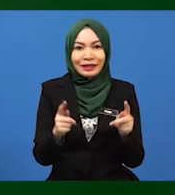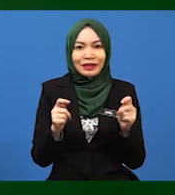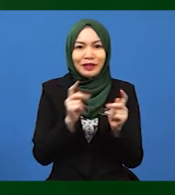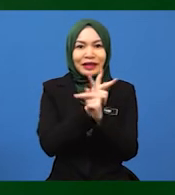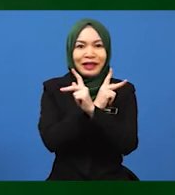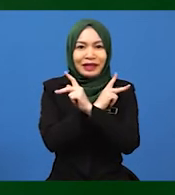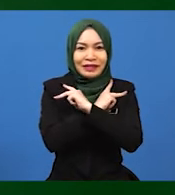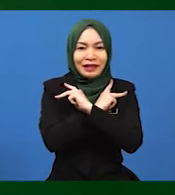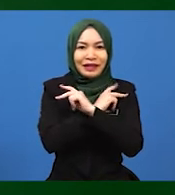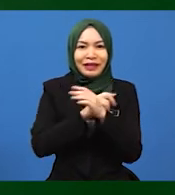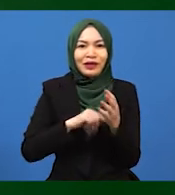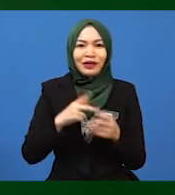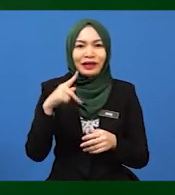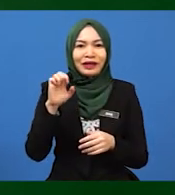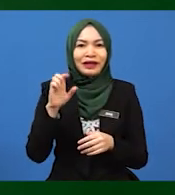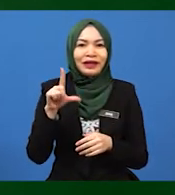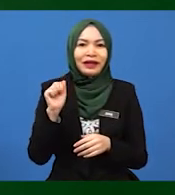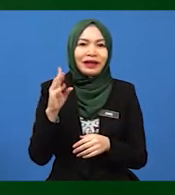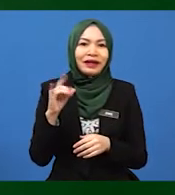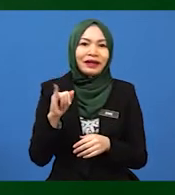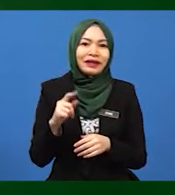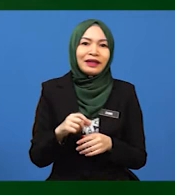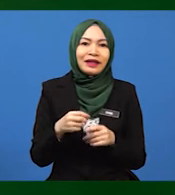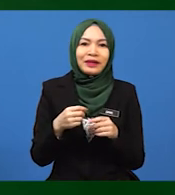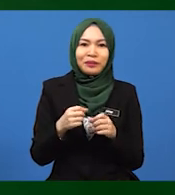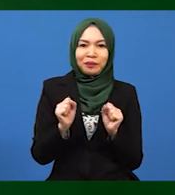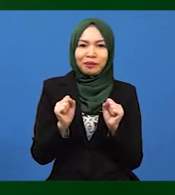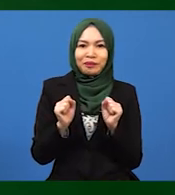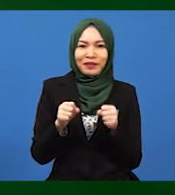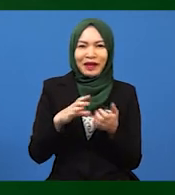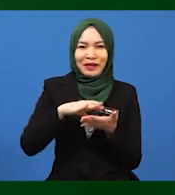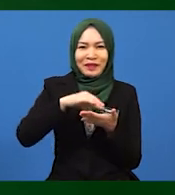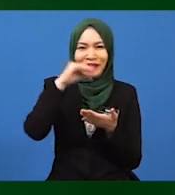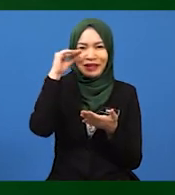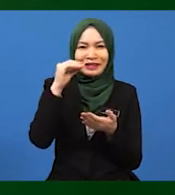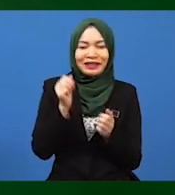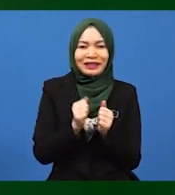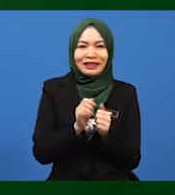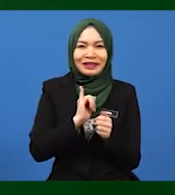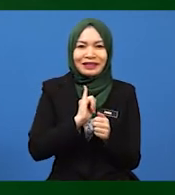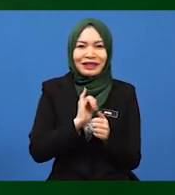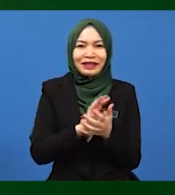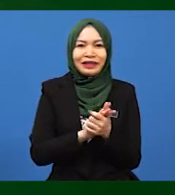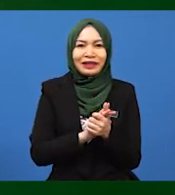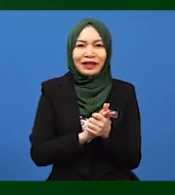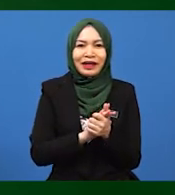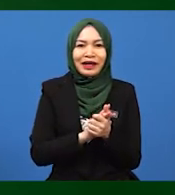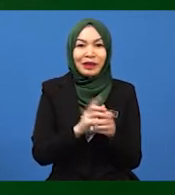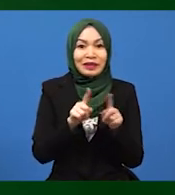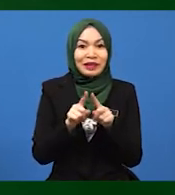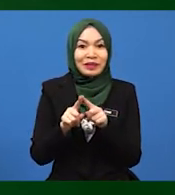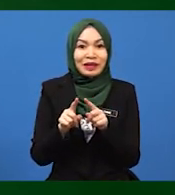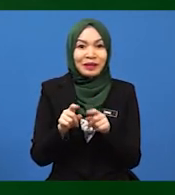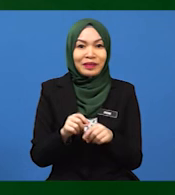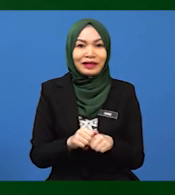Terima kasih Daun Keladi. Sudi luangkan masa bersama-sama Cikgu Umi. Harap ilmu terpahat